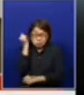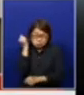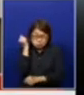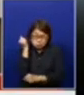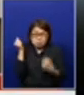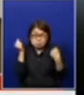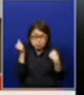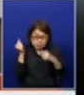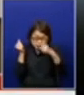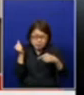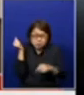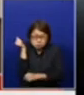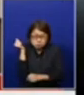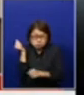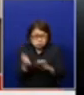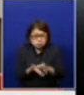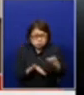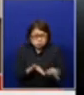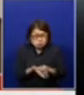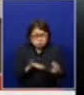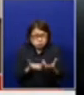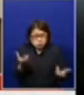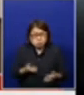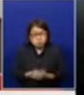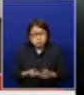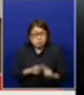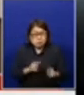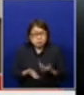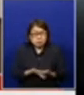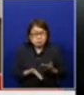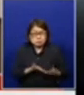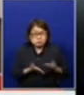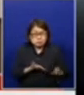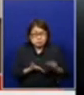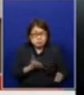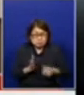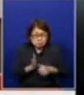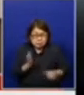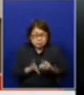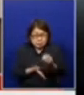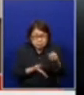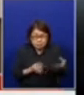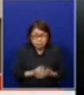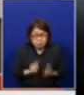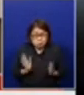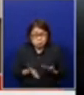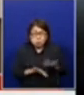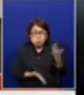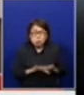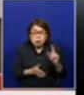าษีมากกว่าคนรวยครับถ้ารวมกันจริงๆเพราะคนจนเสียตั้งแต่ตื่นเช้า